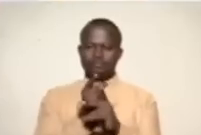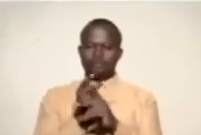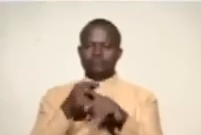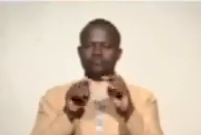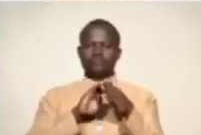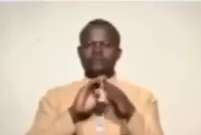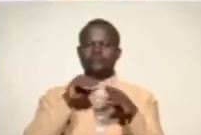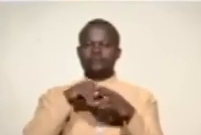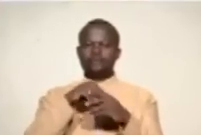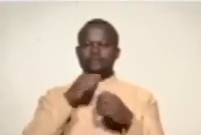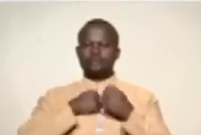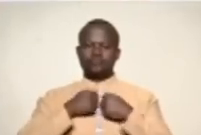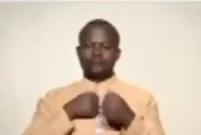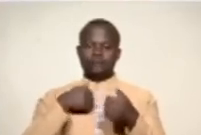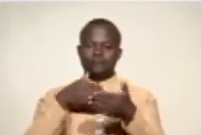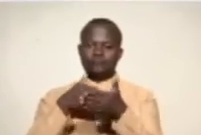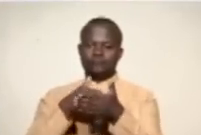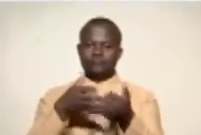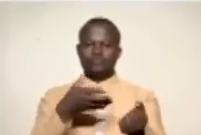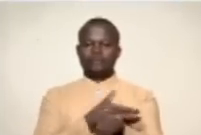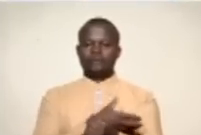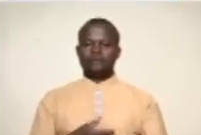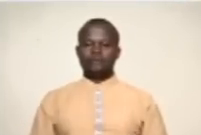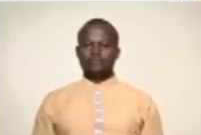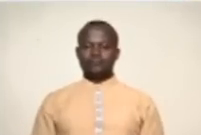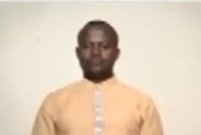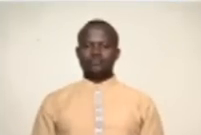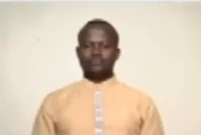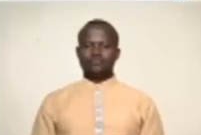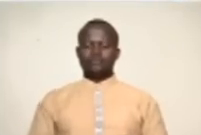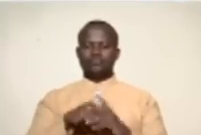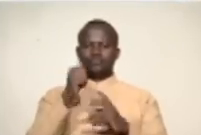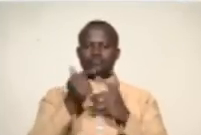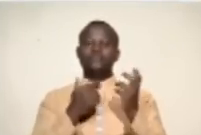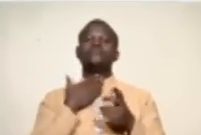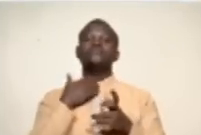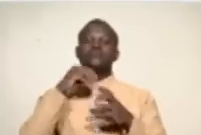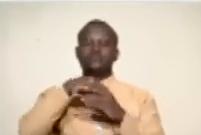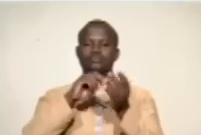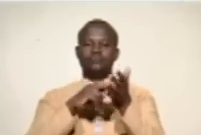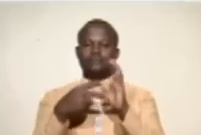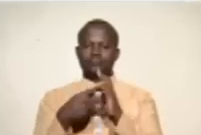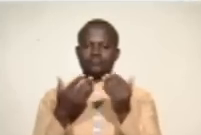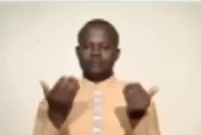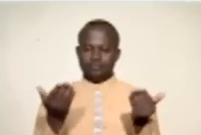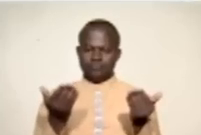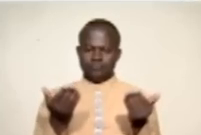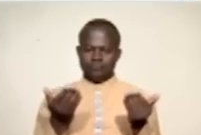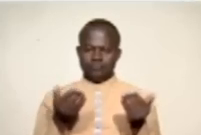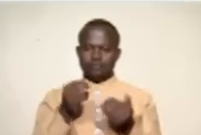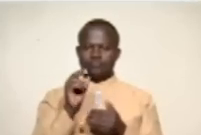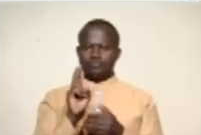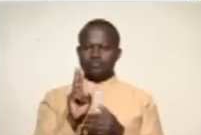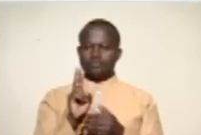abashoramari bo mu Rwanda baracyafite imbogamizi z'ubushobozi. Urebye na densité twifuza kuri umushinga ya